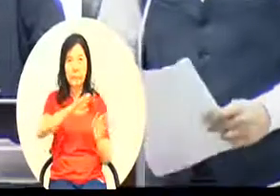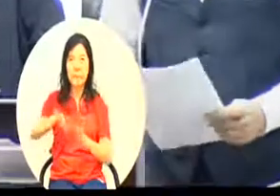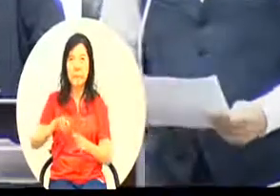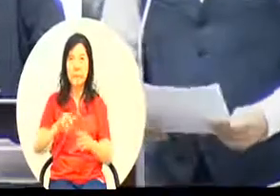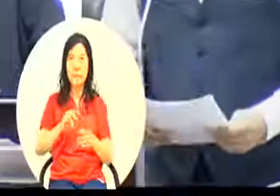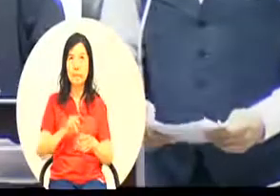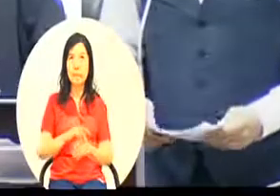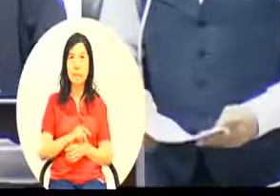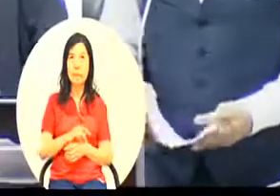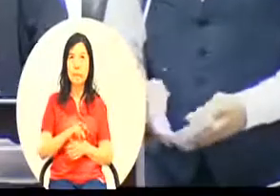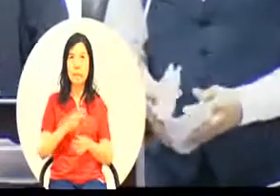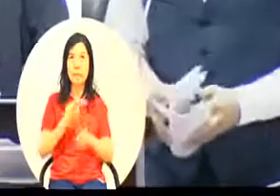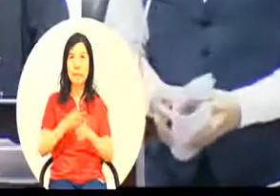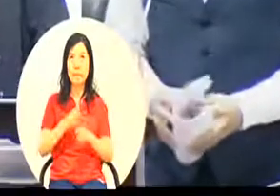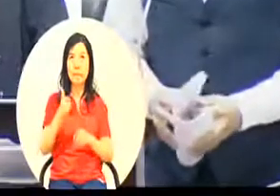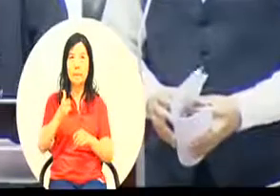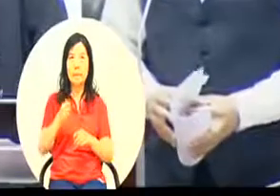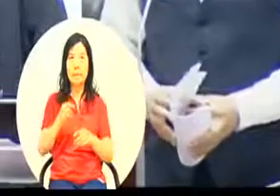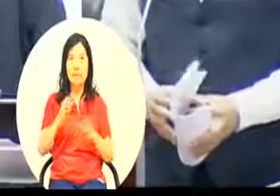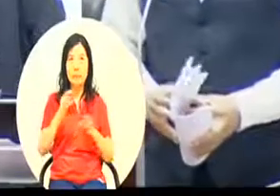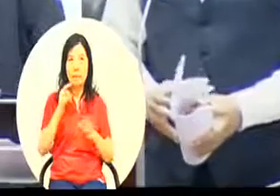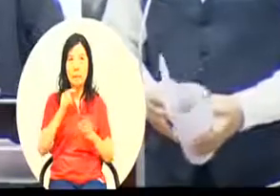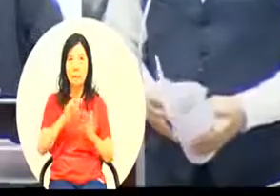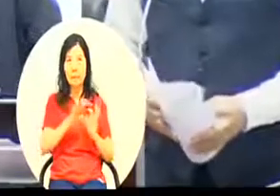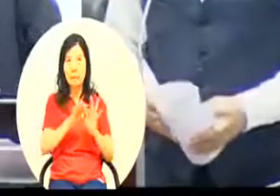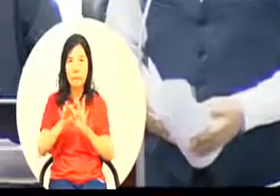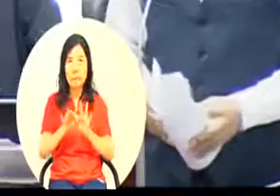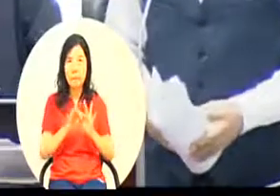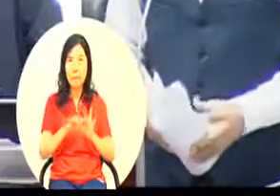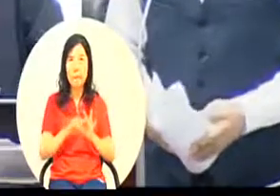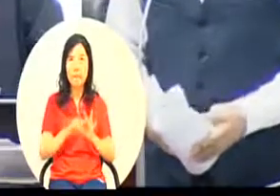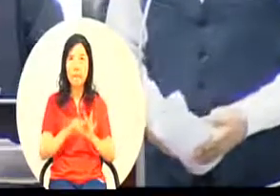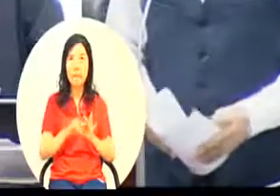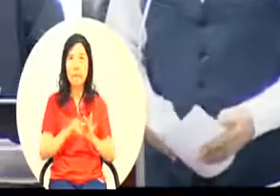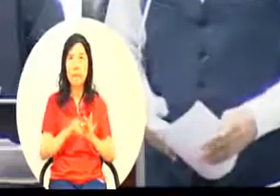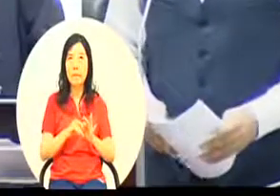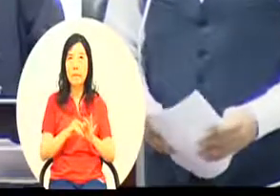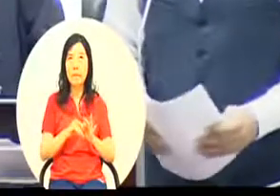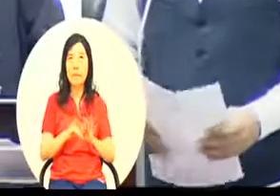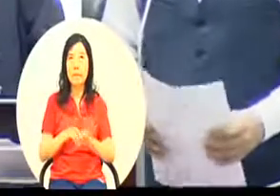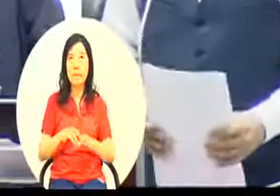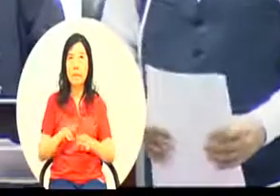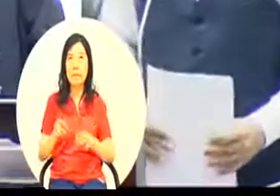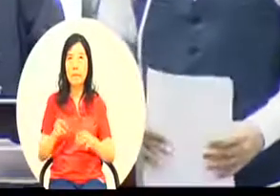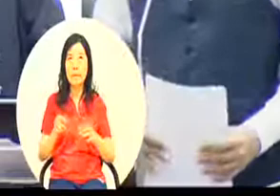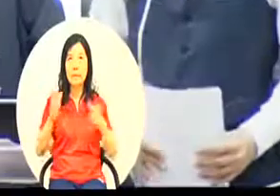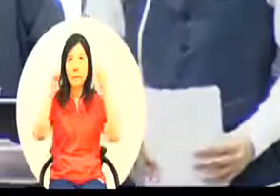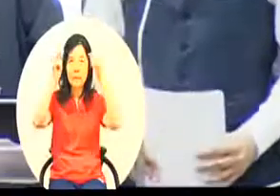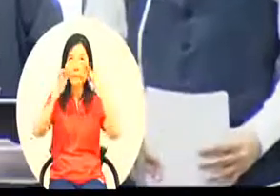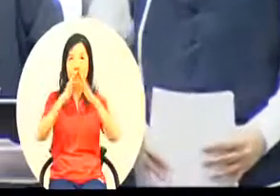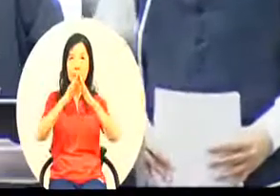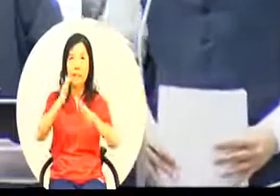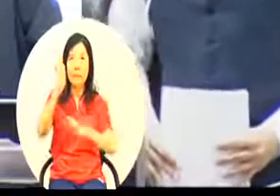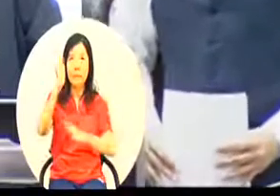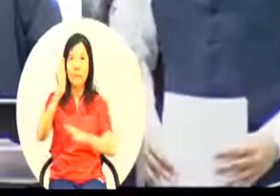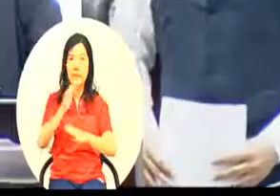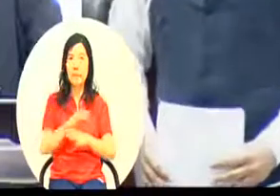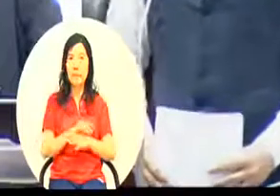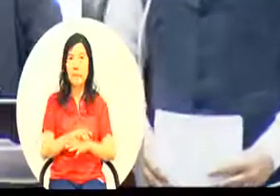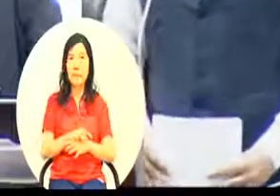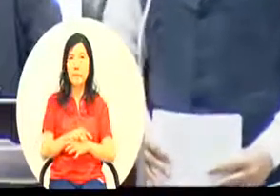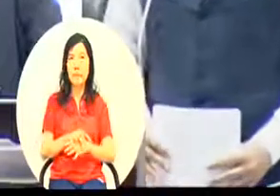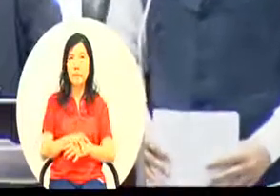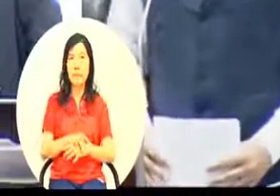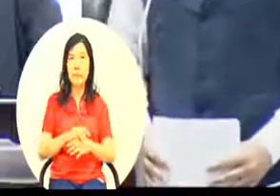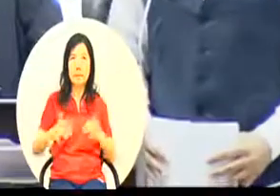议员罗议员非常关心毒品的问题， 那高雄市政府在前台